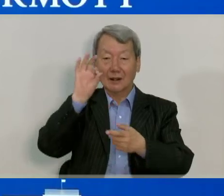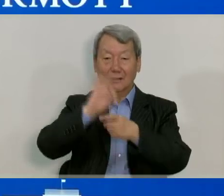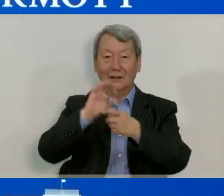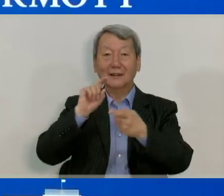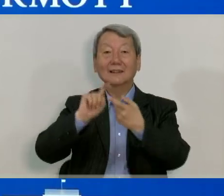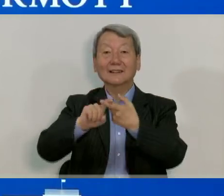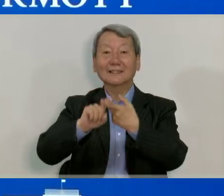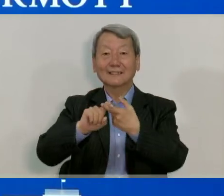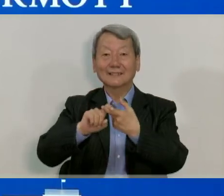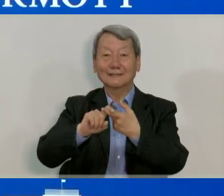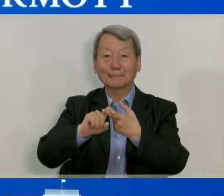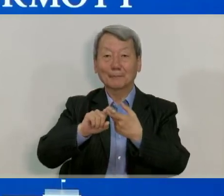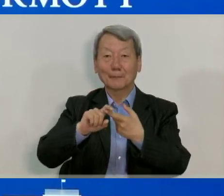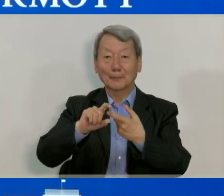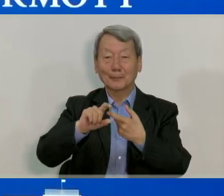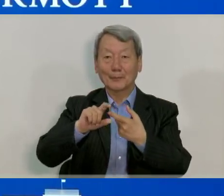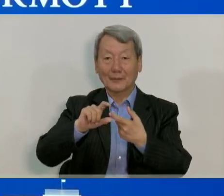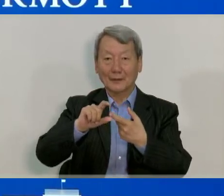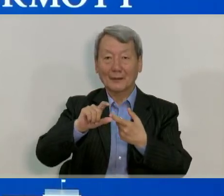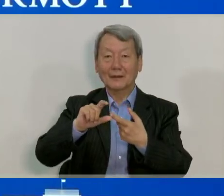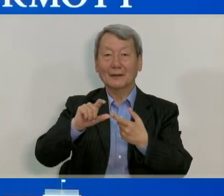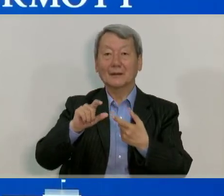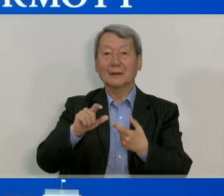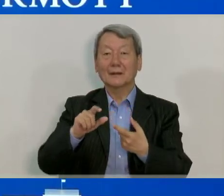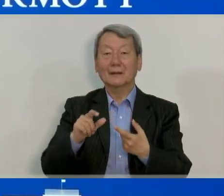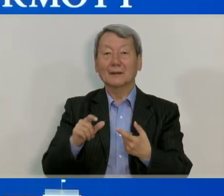COVID-19 менен жугузуп алгандары